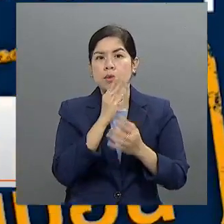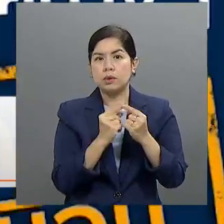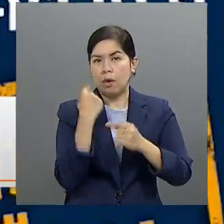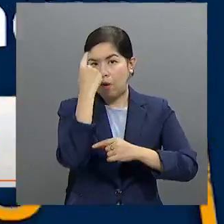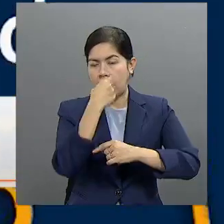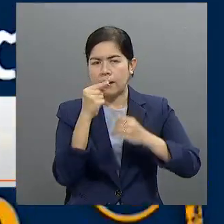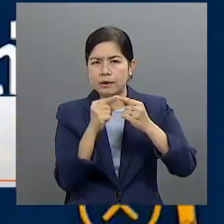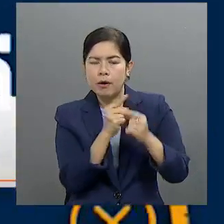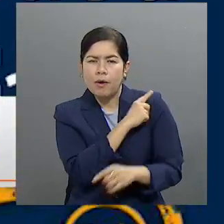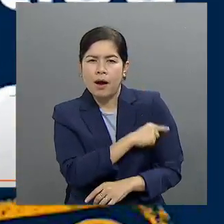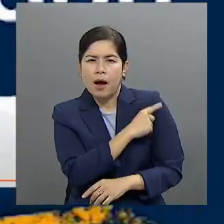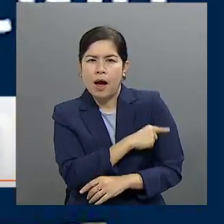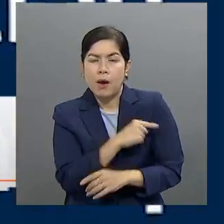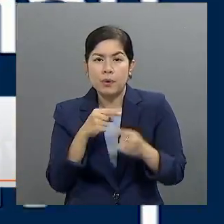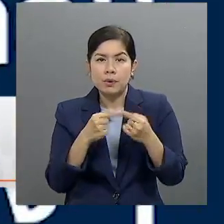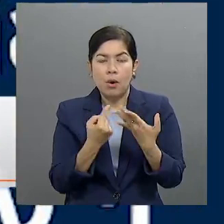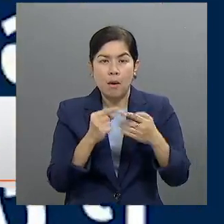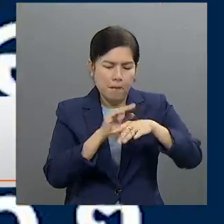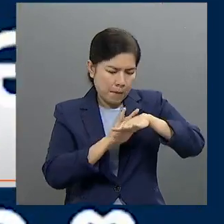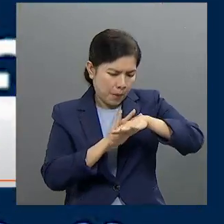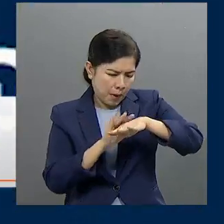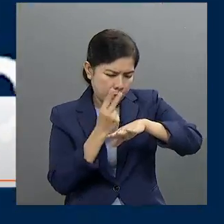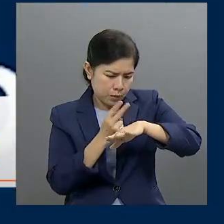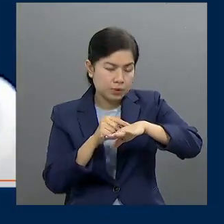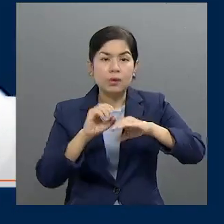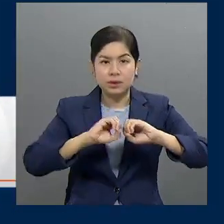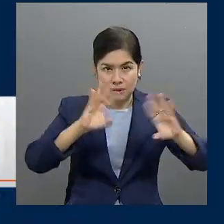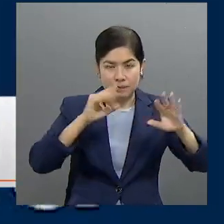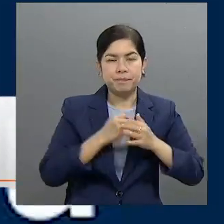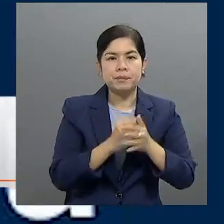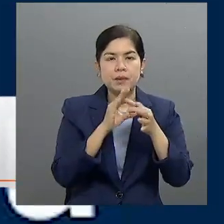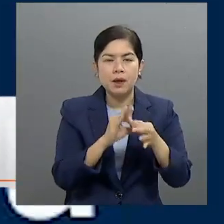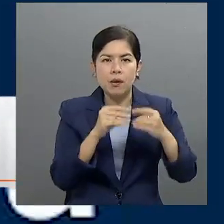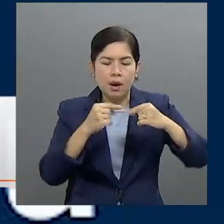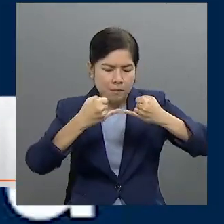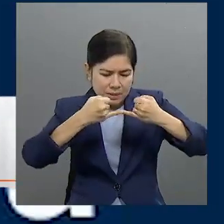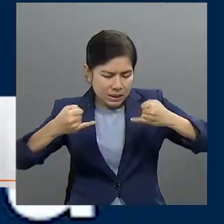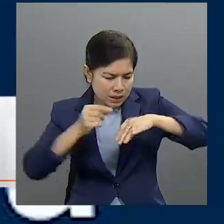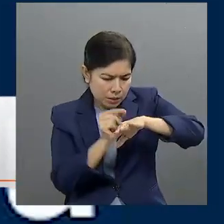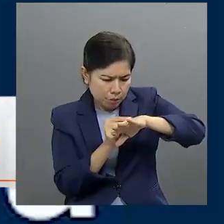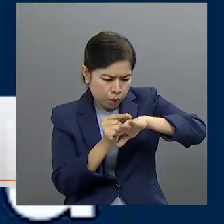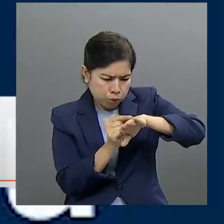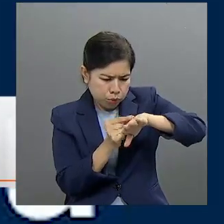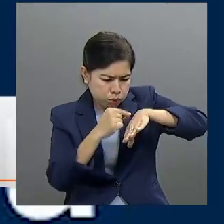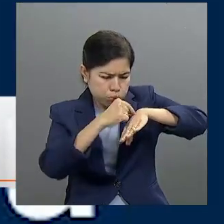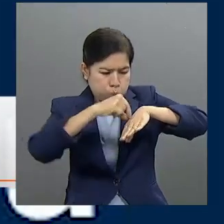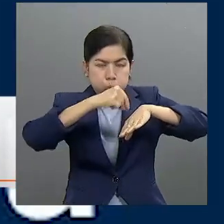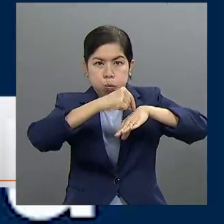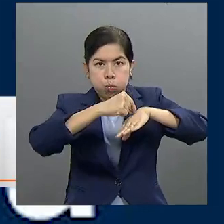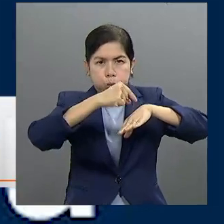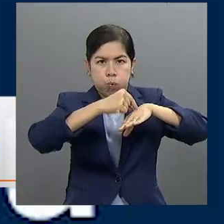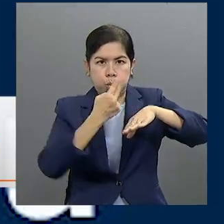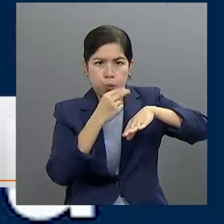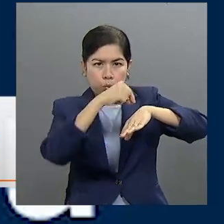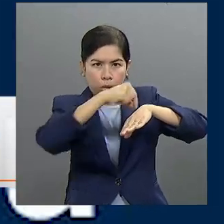แต่ไม่ใช่อาการเตือนของโรคต่างๆนะครับ อาการเส้นเลือดปูดเนี่ยครับคุณผู้ชมครับก็อาจจะส่งสัญญาณเตือนของโรคได้เช่นกันคือในกร